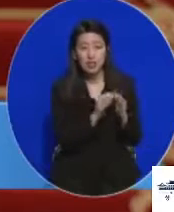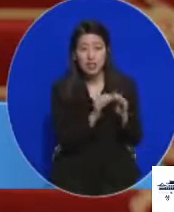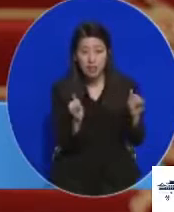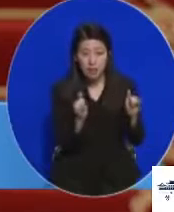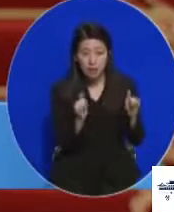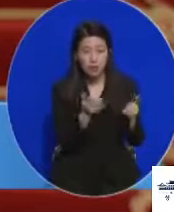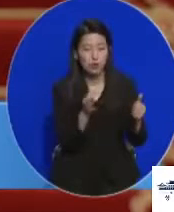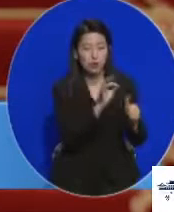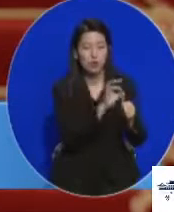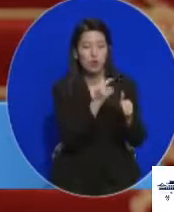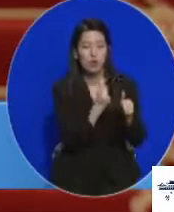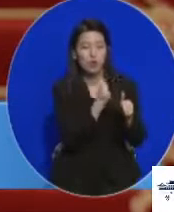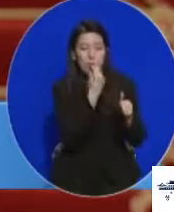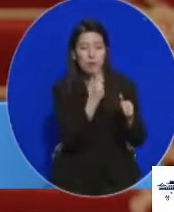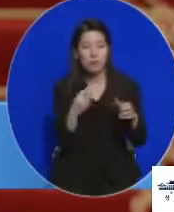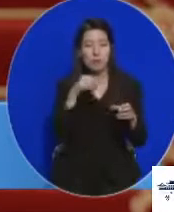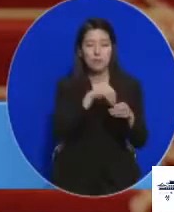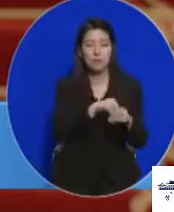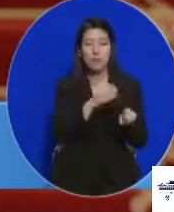예정입니다